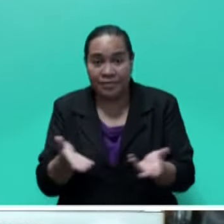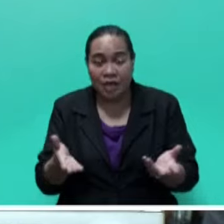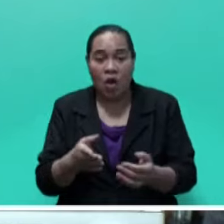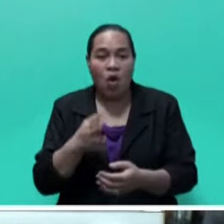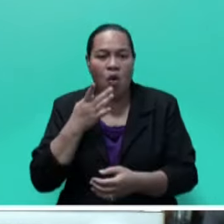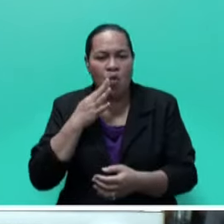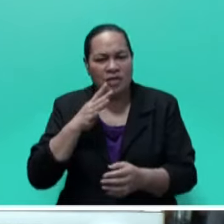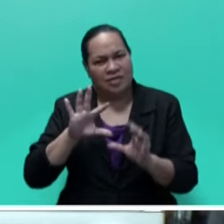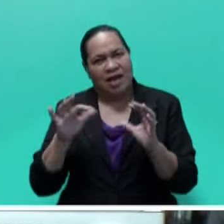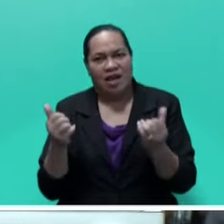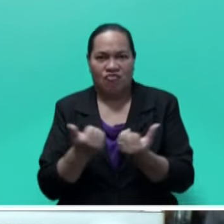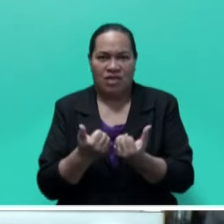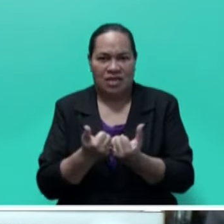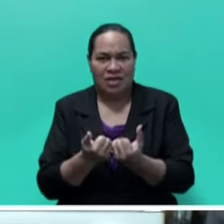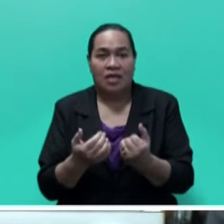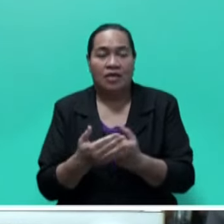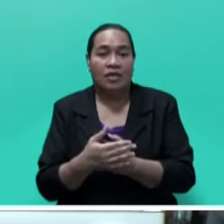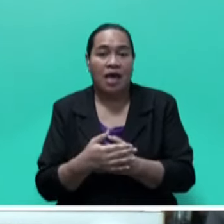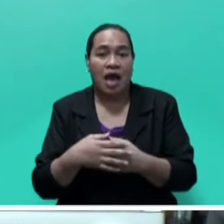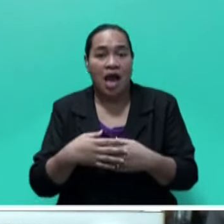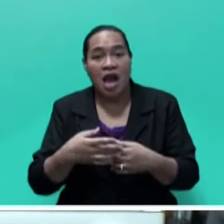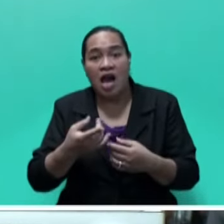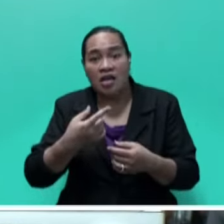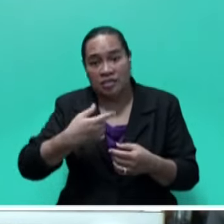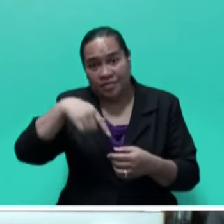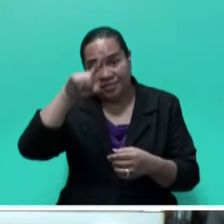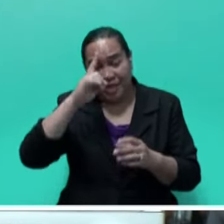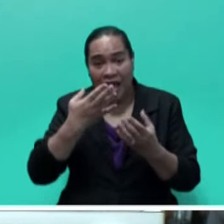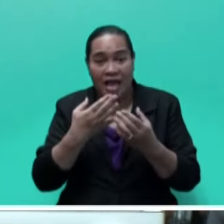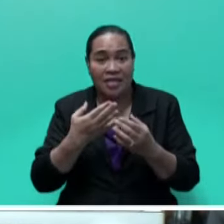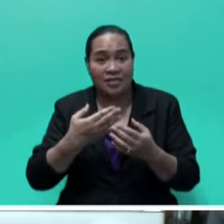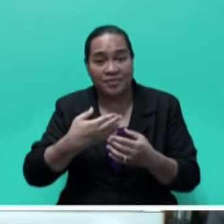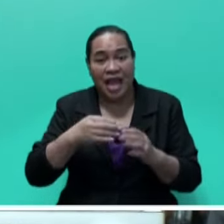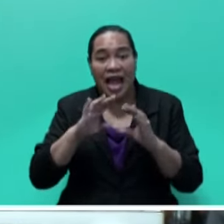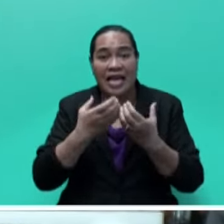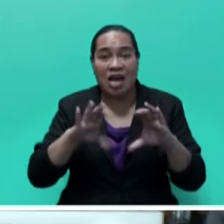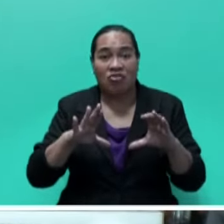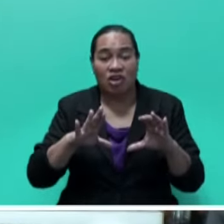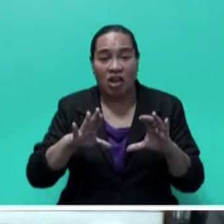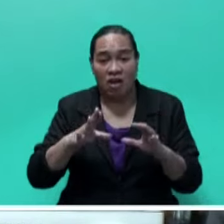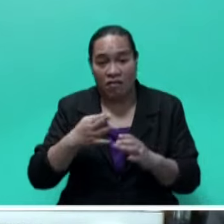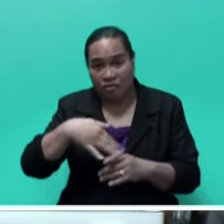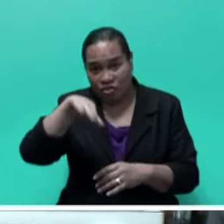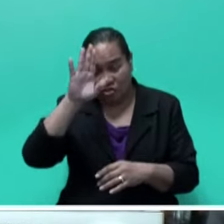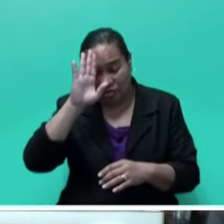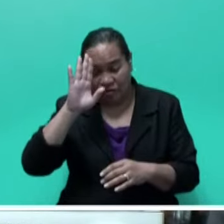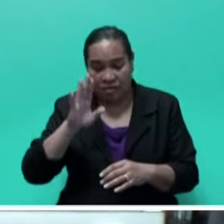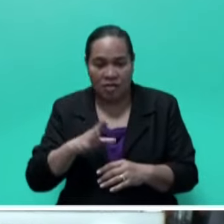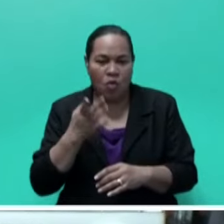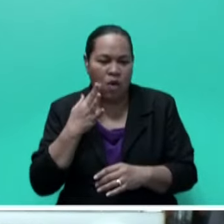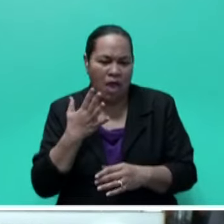na mbose levu waturanga mai wei waka da konrobe e na tini kawalu vitu sanga vulka